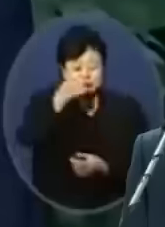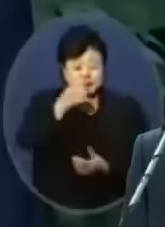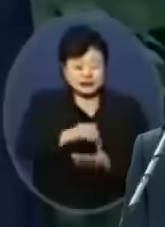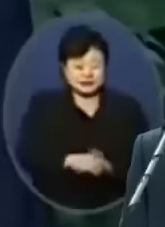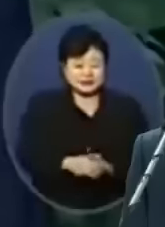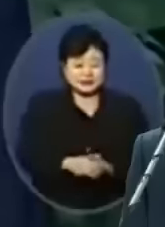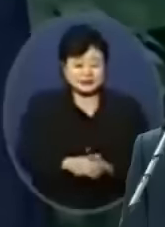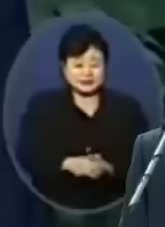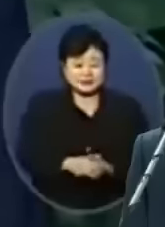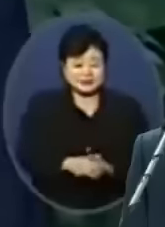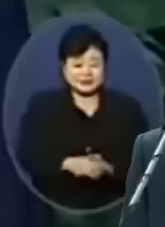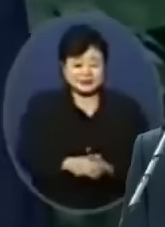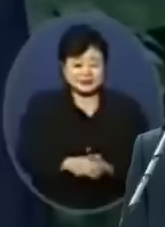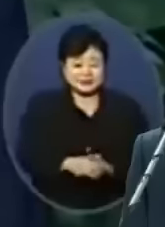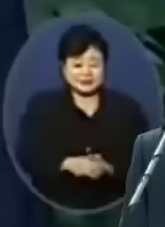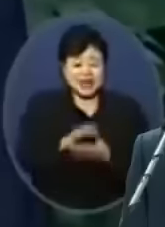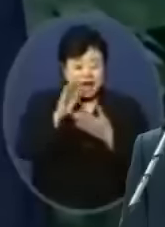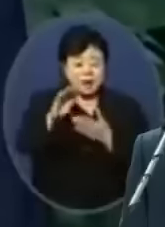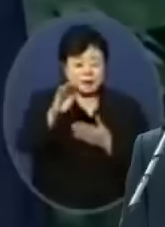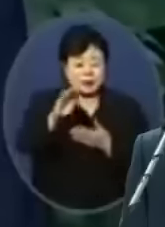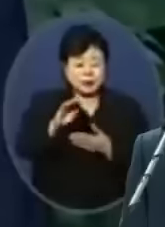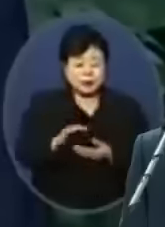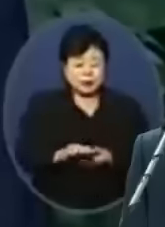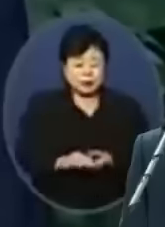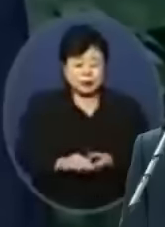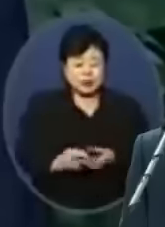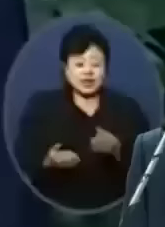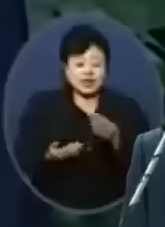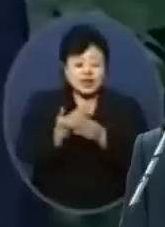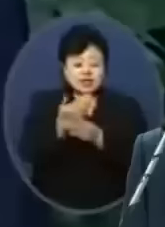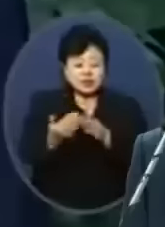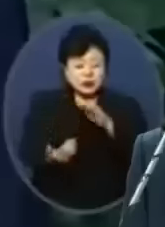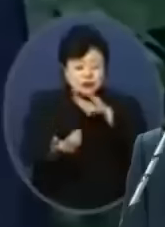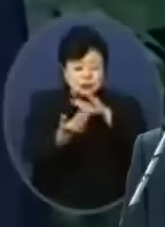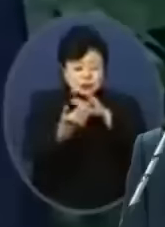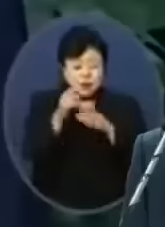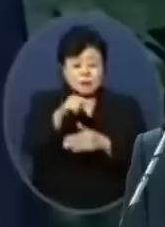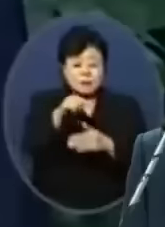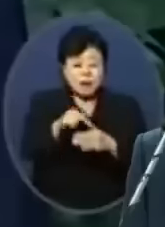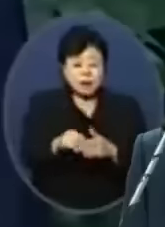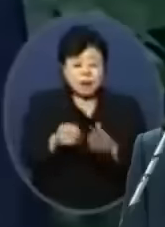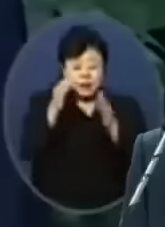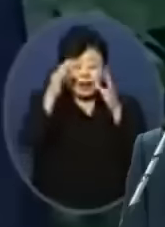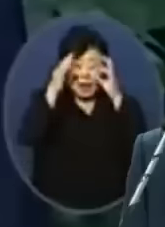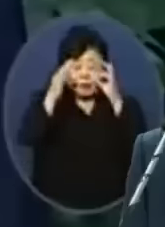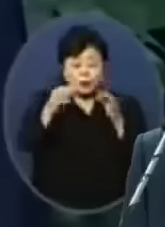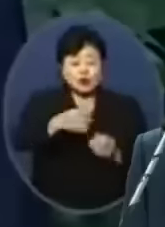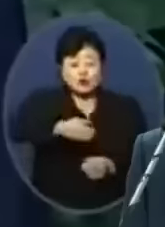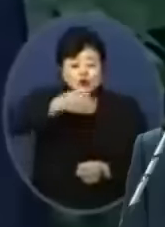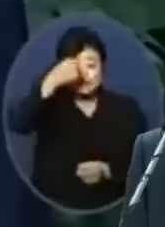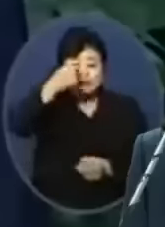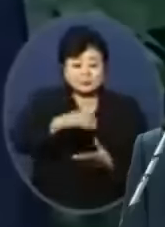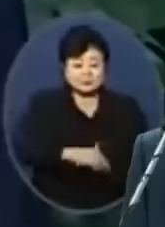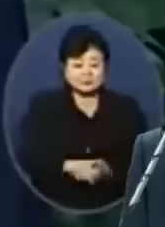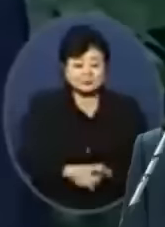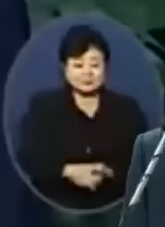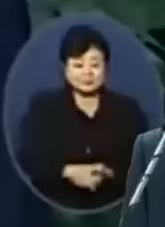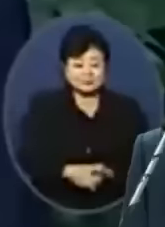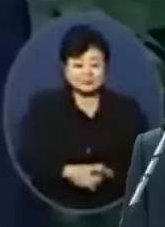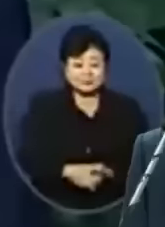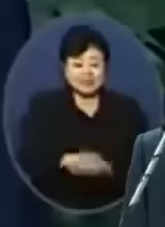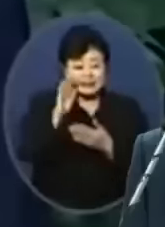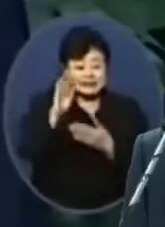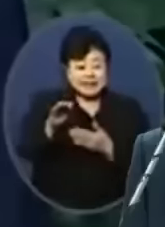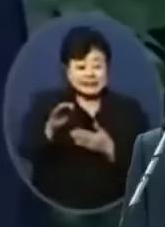것은 장차 이루어질 것을 마음속에 바라보는 것이 꿈인 것입니다.